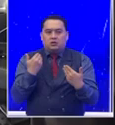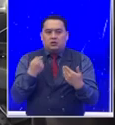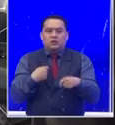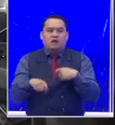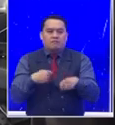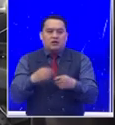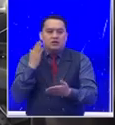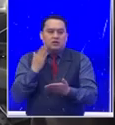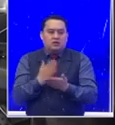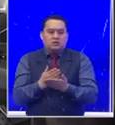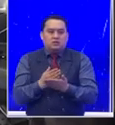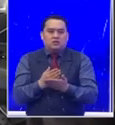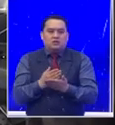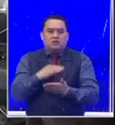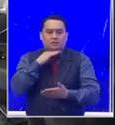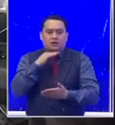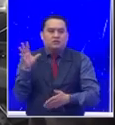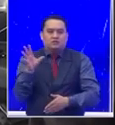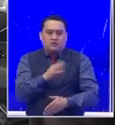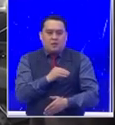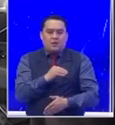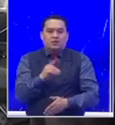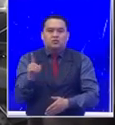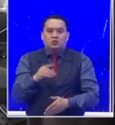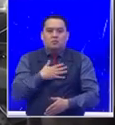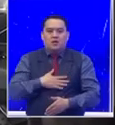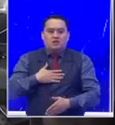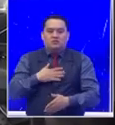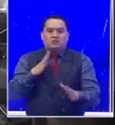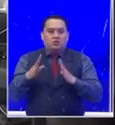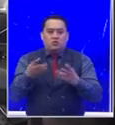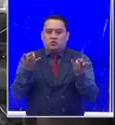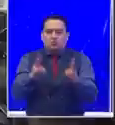Товары имеются в достаточном количестве, и оснований для беспокойства нет.